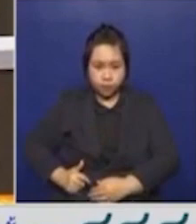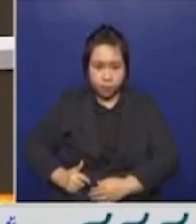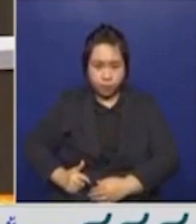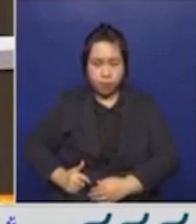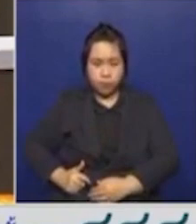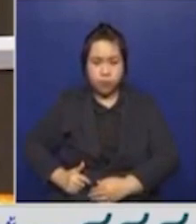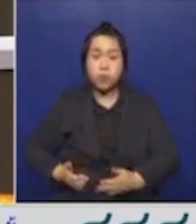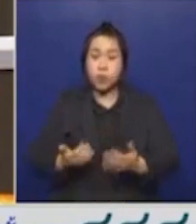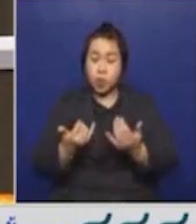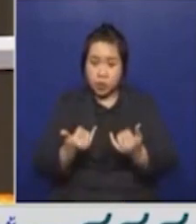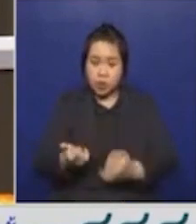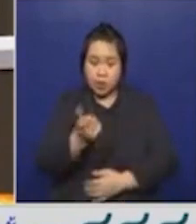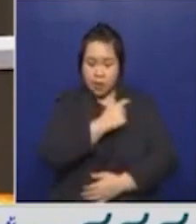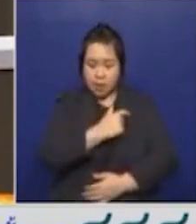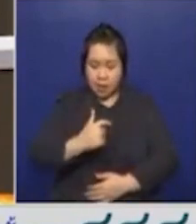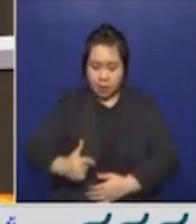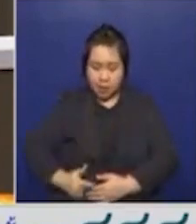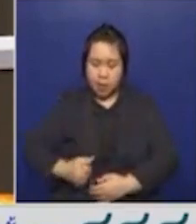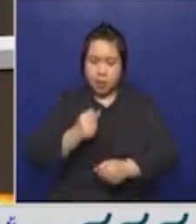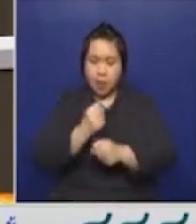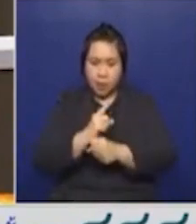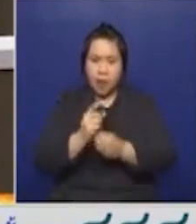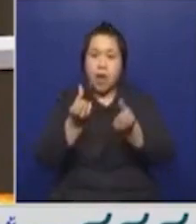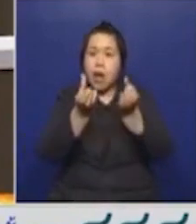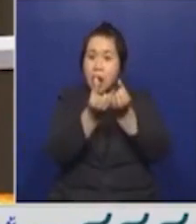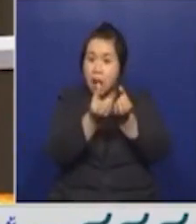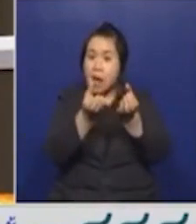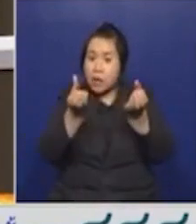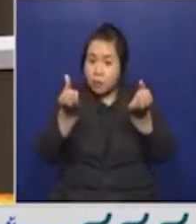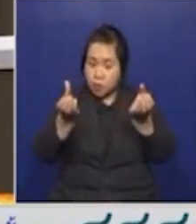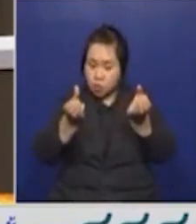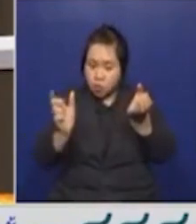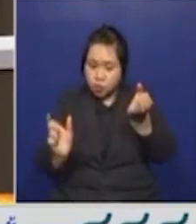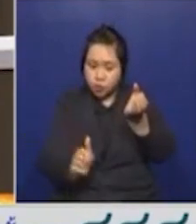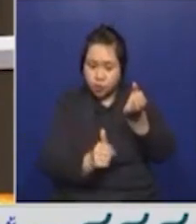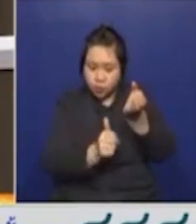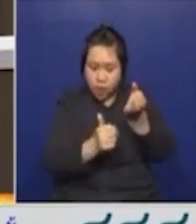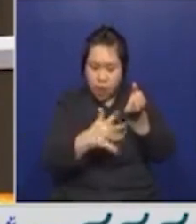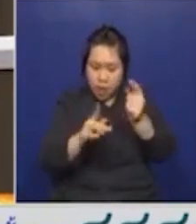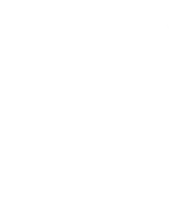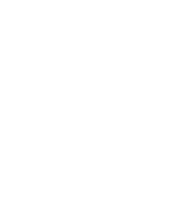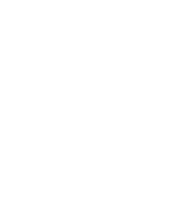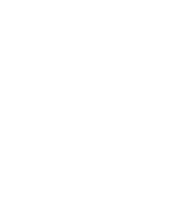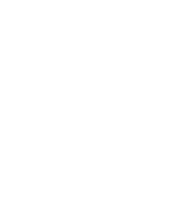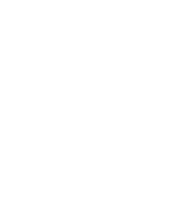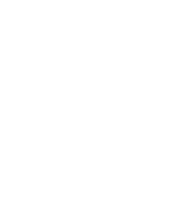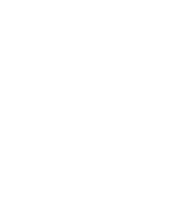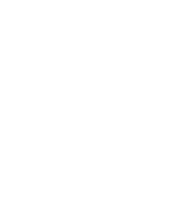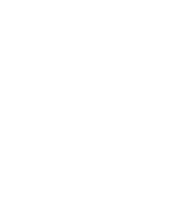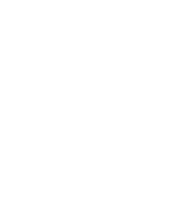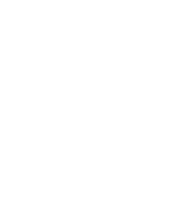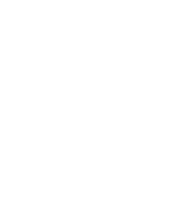ซึ่งประสาทอยู่ใต้ร่างธรรมนูญและอยู่เหนือการเมืองค่ะขอบคุณค่ะพี่